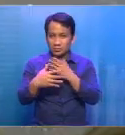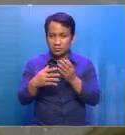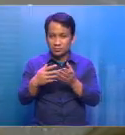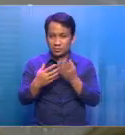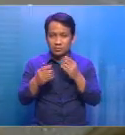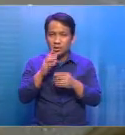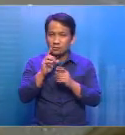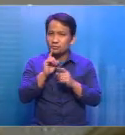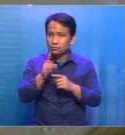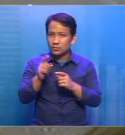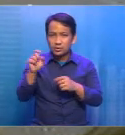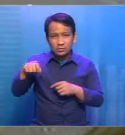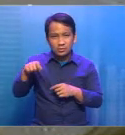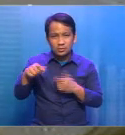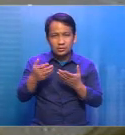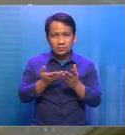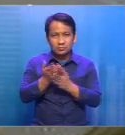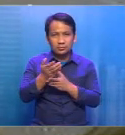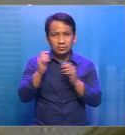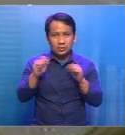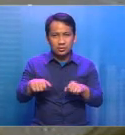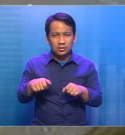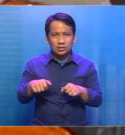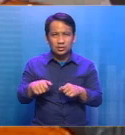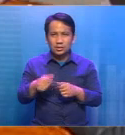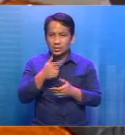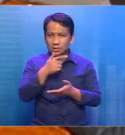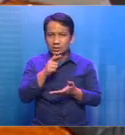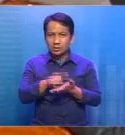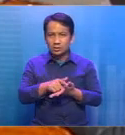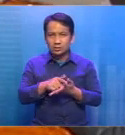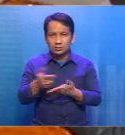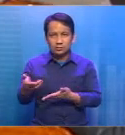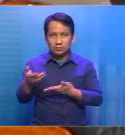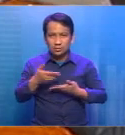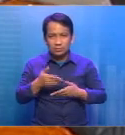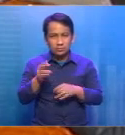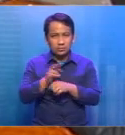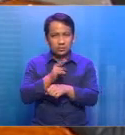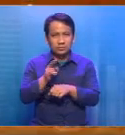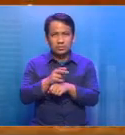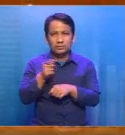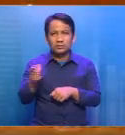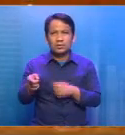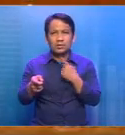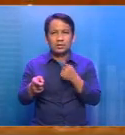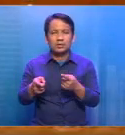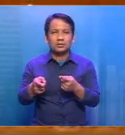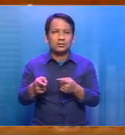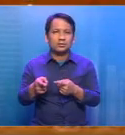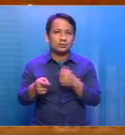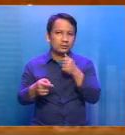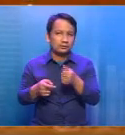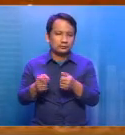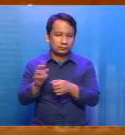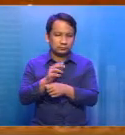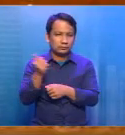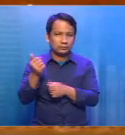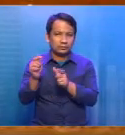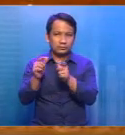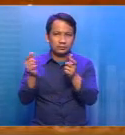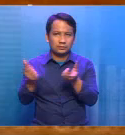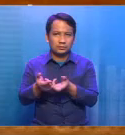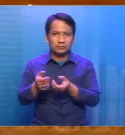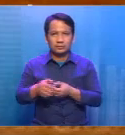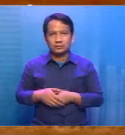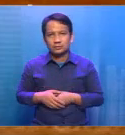lubos na nangangailangan sa pamamagitan ng guarantee letter. Pero imbes na mapakinabangan ng iba, napagkakaitan pa ng ilang grupo.